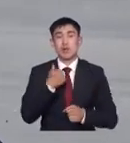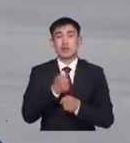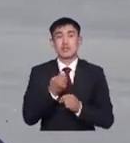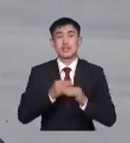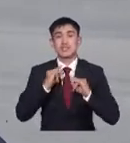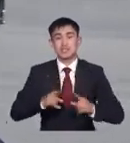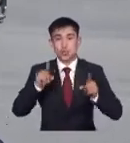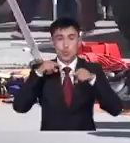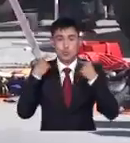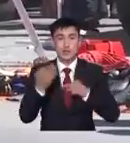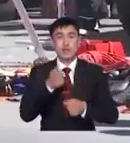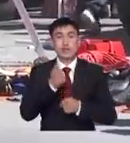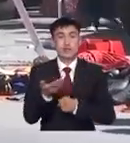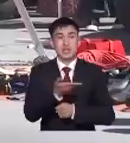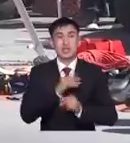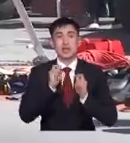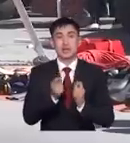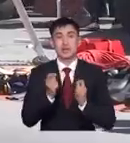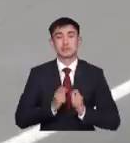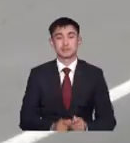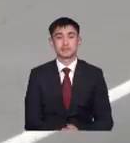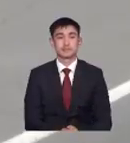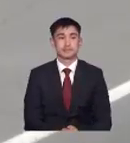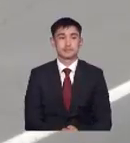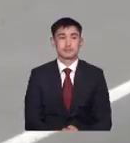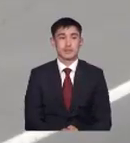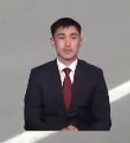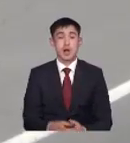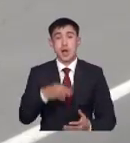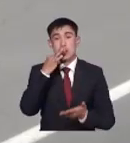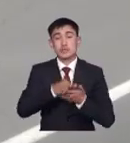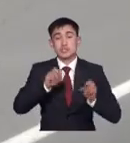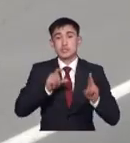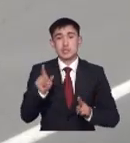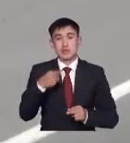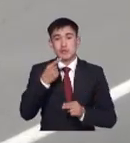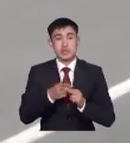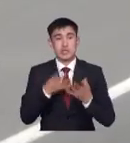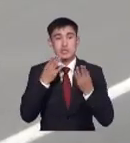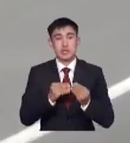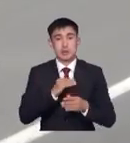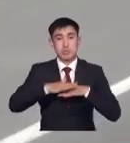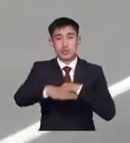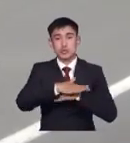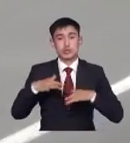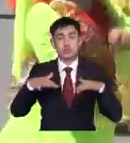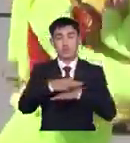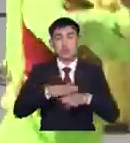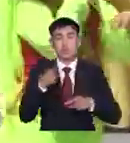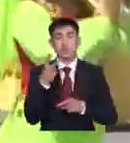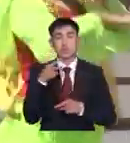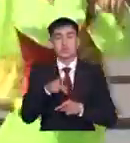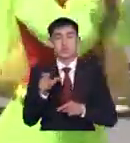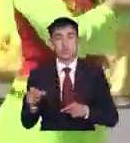это детские улыбки. Это главная наша награда. Как отметили ответственные специалисты, только в этот день на площади собралось более